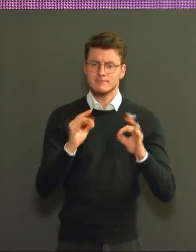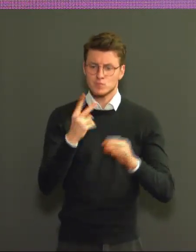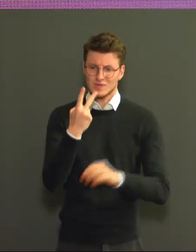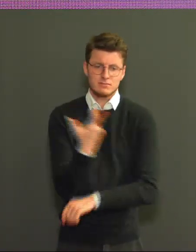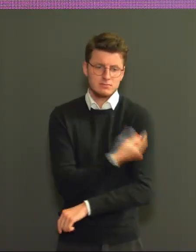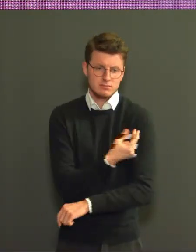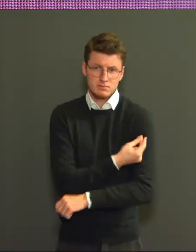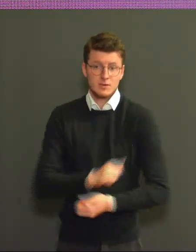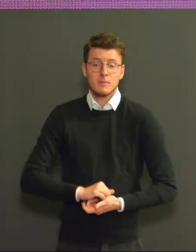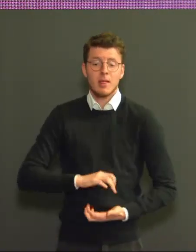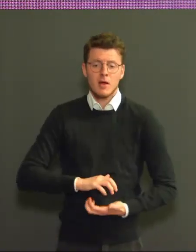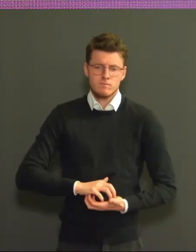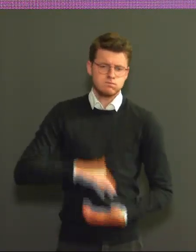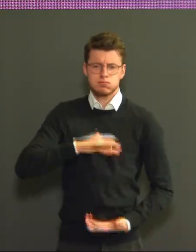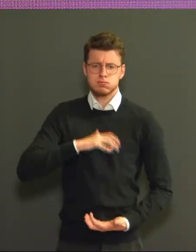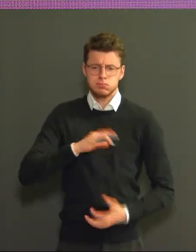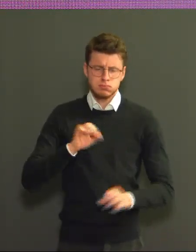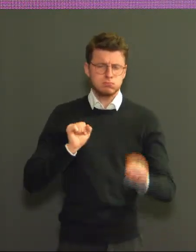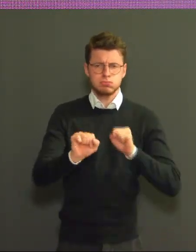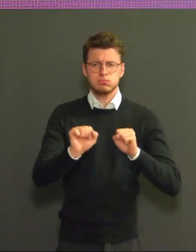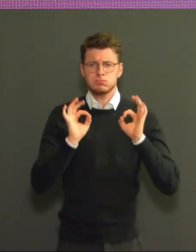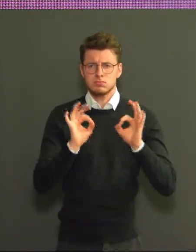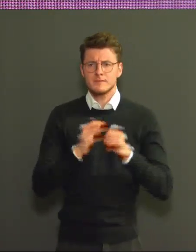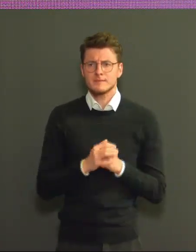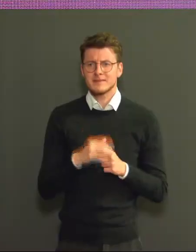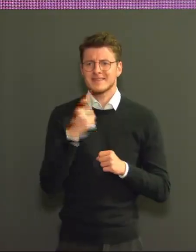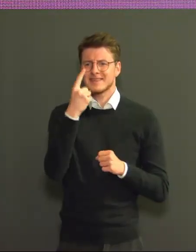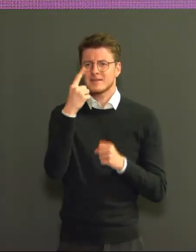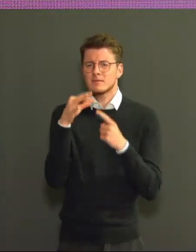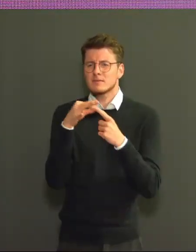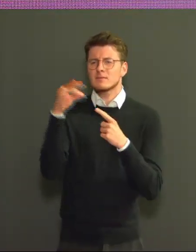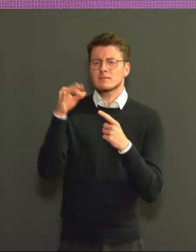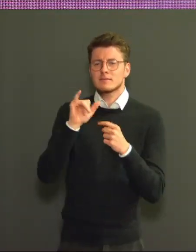Tenzij dan voor het Janssen-vaccin, waar 1 inspuiting voldoende is.